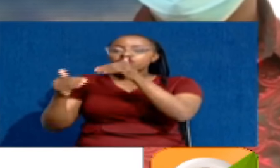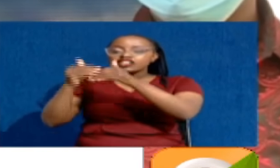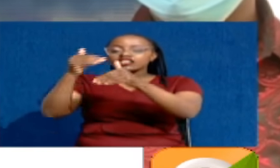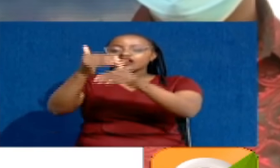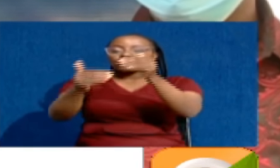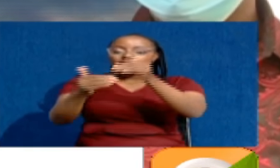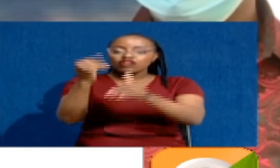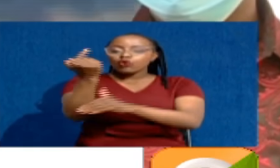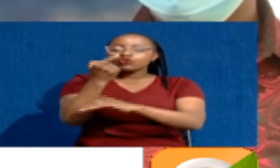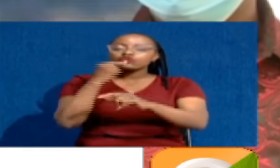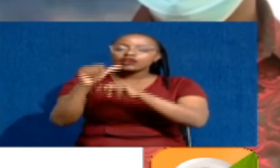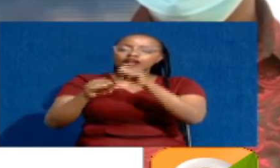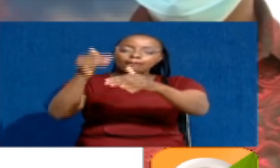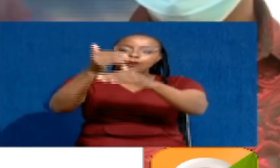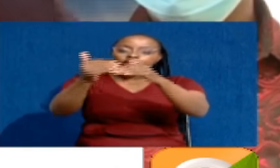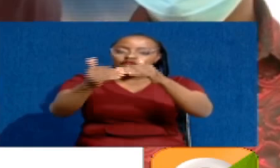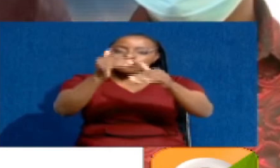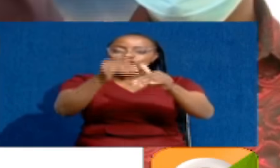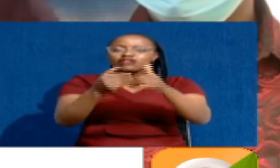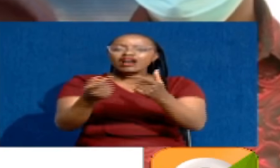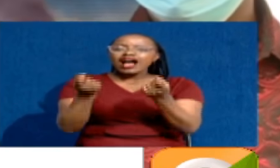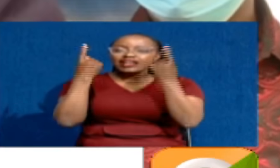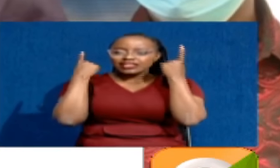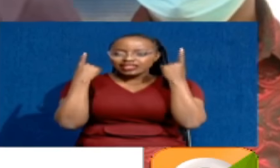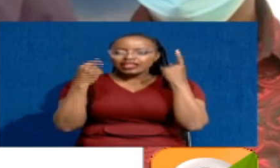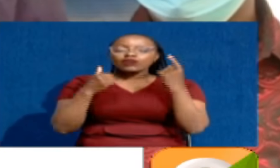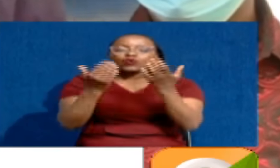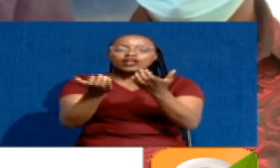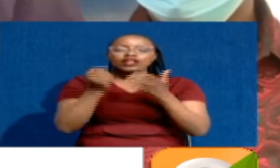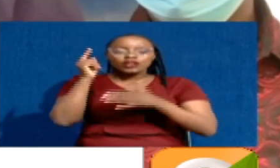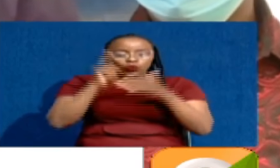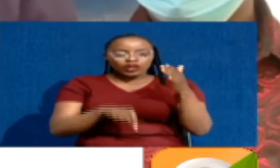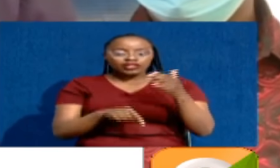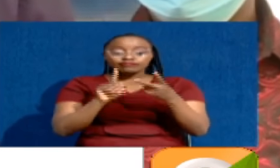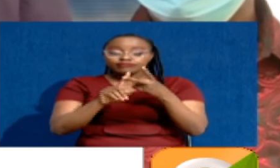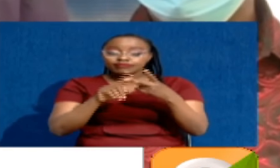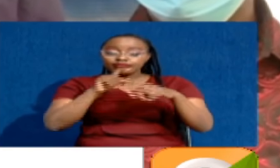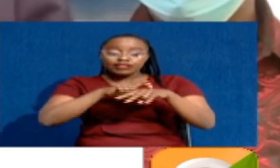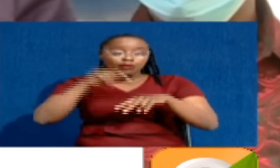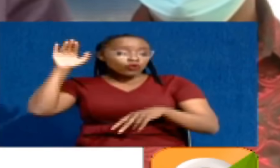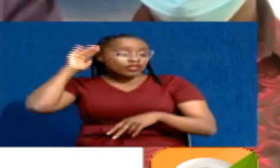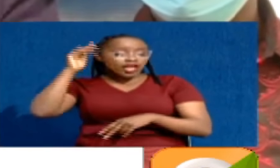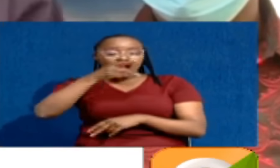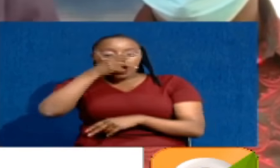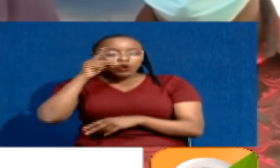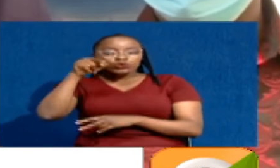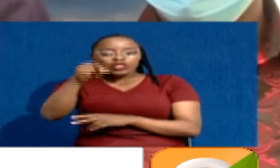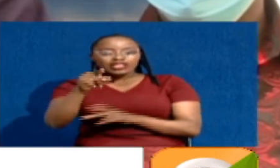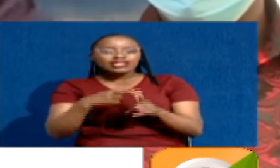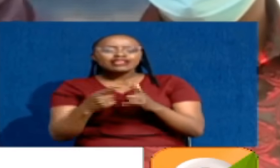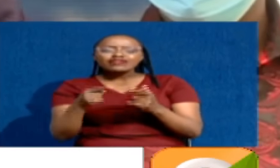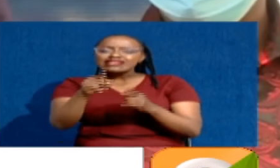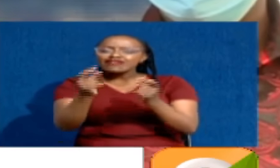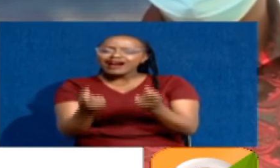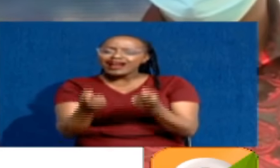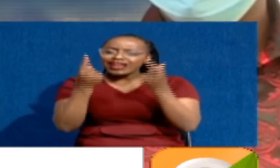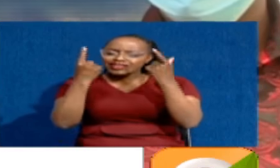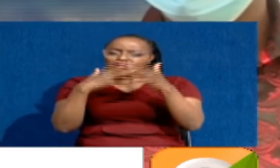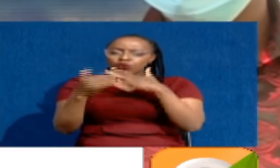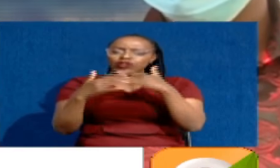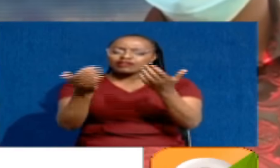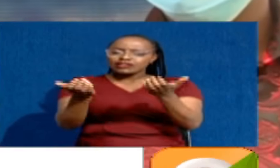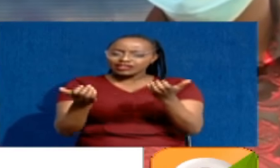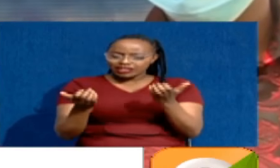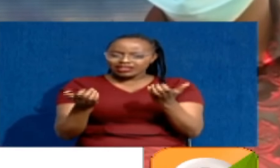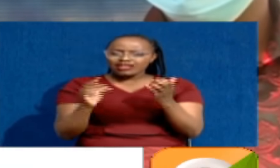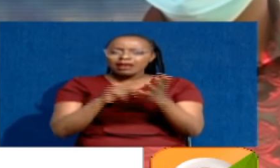infrastructure, infrastructure. Anaelewa ni nini natakikana. Ukisikia Kalonzo akisema ni hiyo, anaelewa ni nini natakikana.